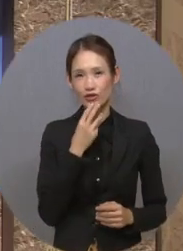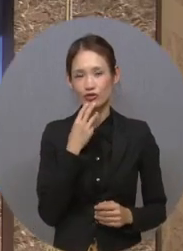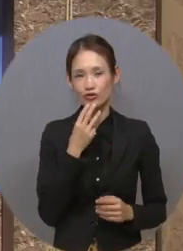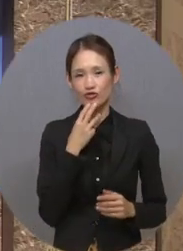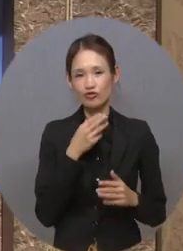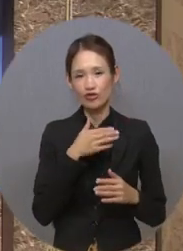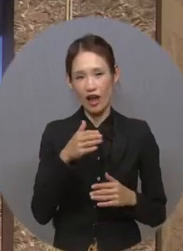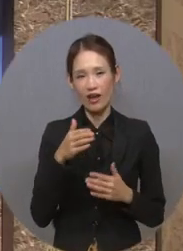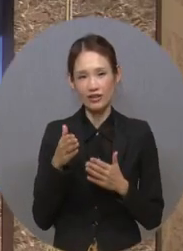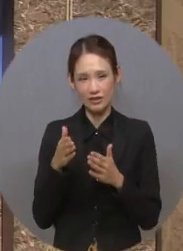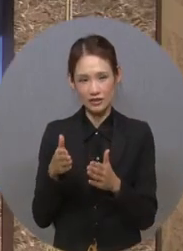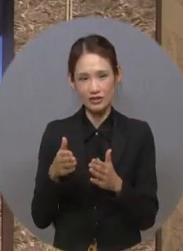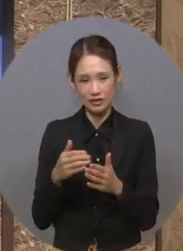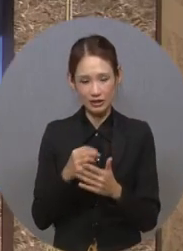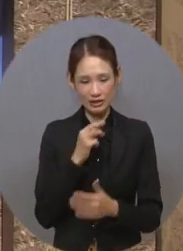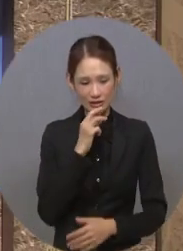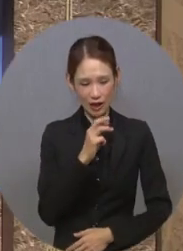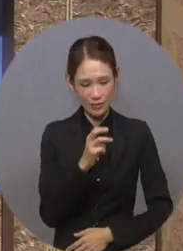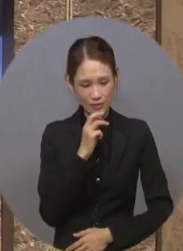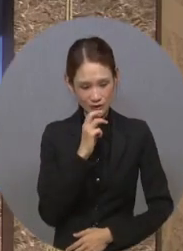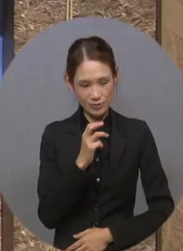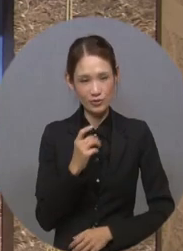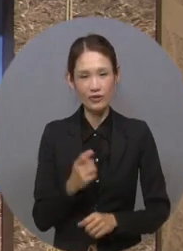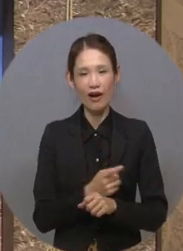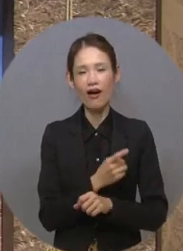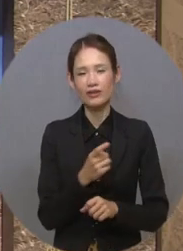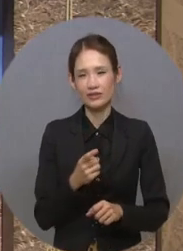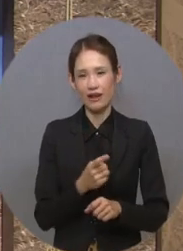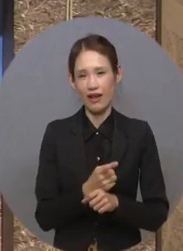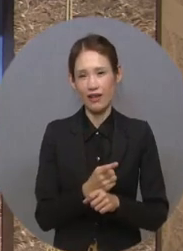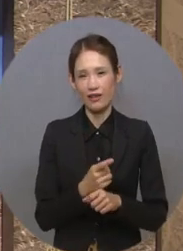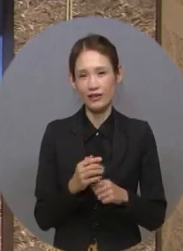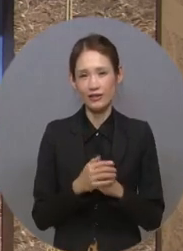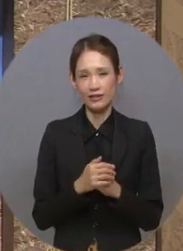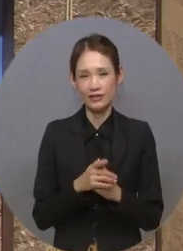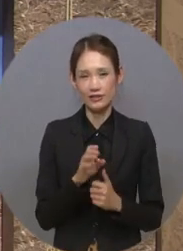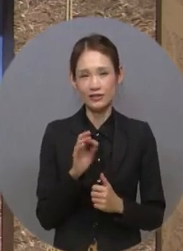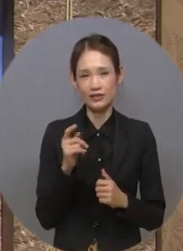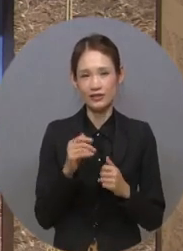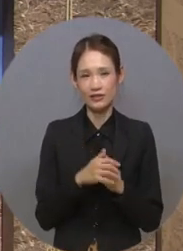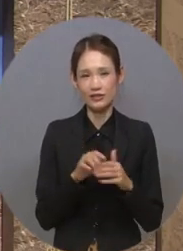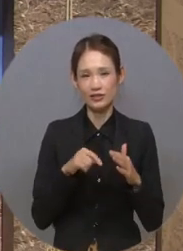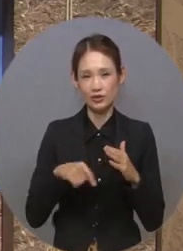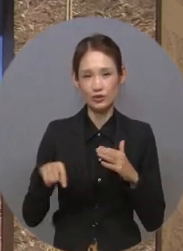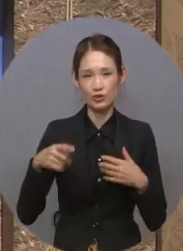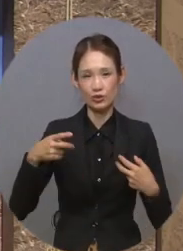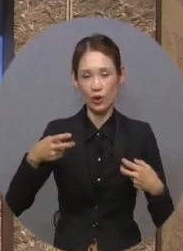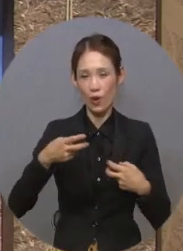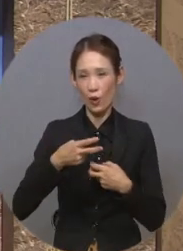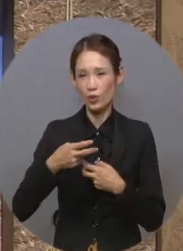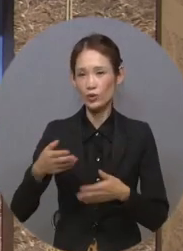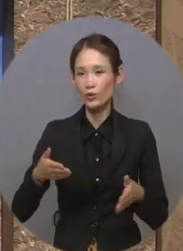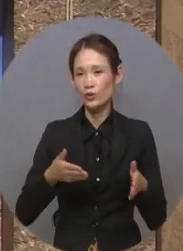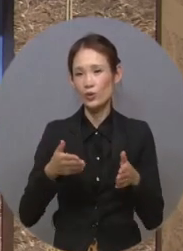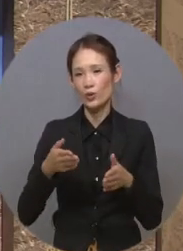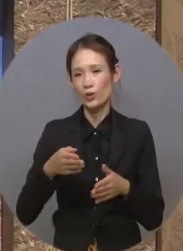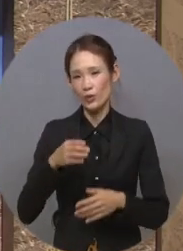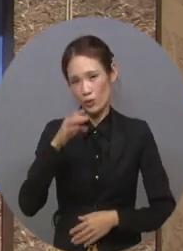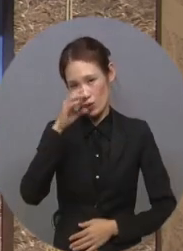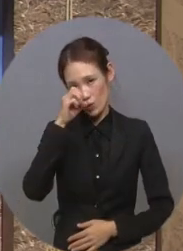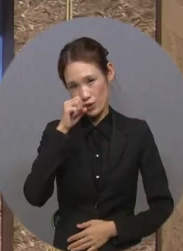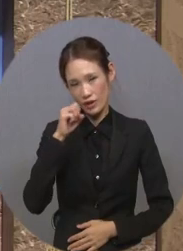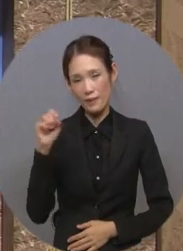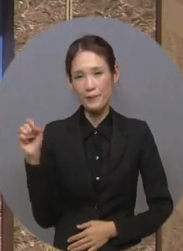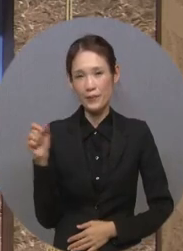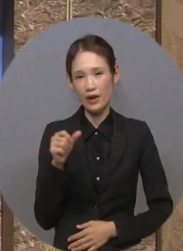가는 것도 어차피. 뭐 30분, 1시간은 기본이잖아요. 네. 근데 양주에서 이제 외곽으로 교통 도로망이 좋다 보니까 예. 금방